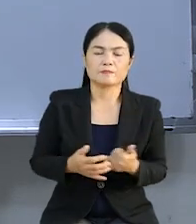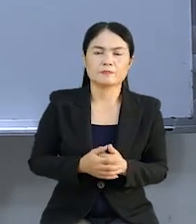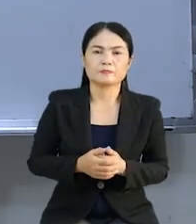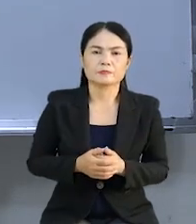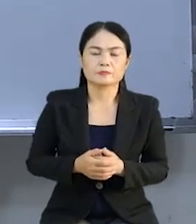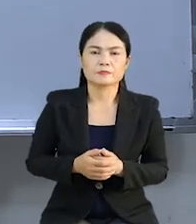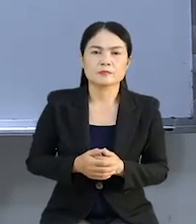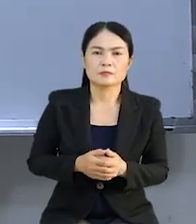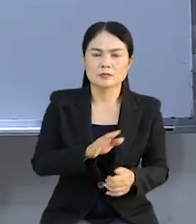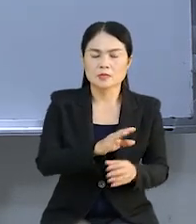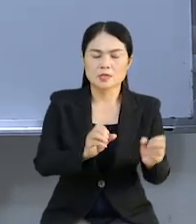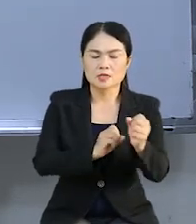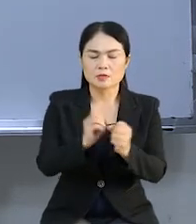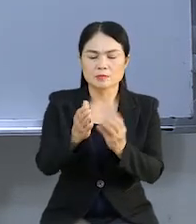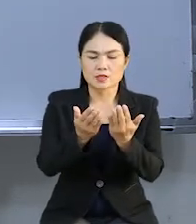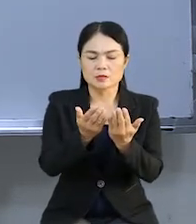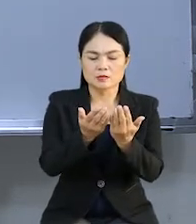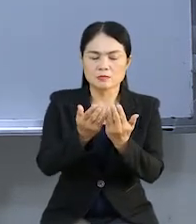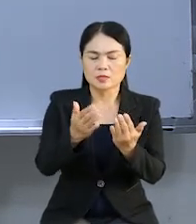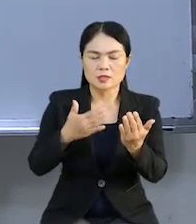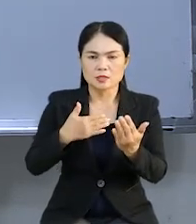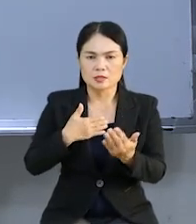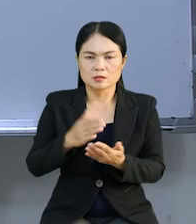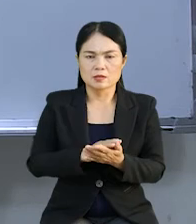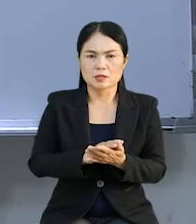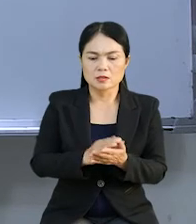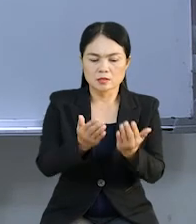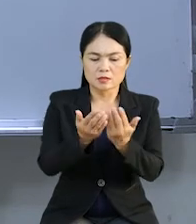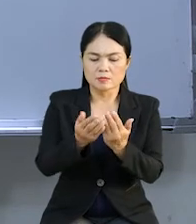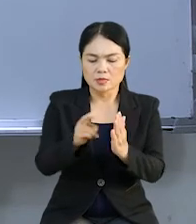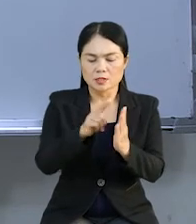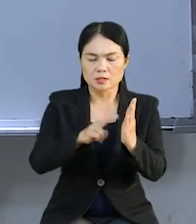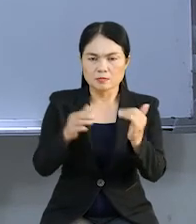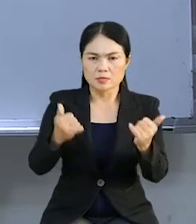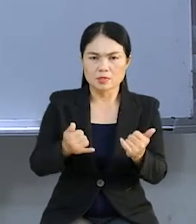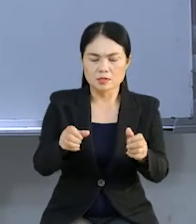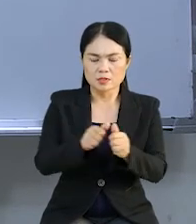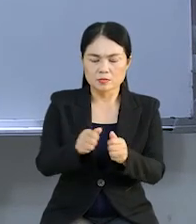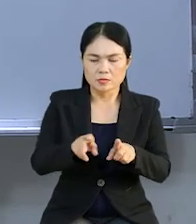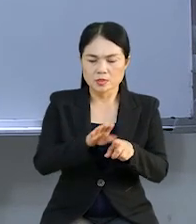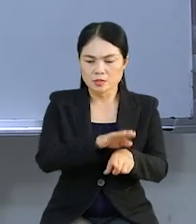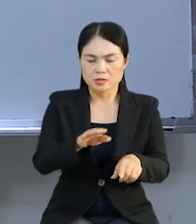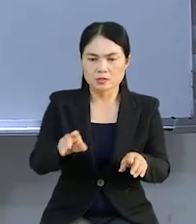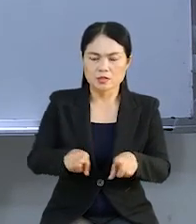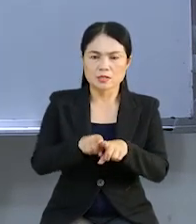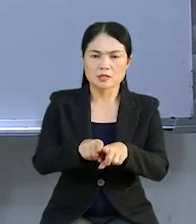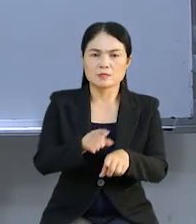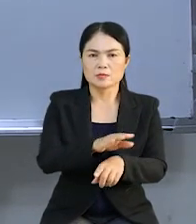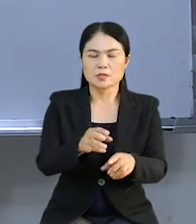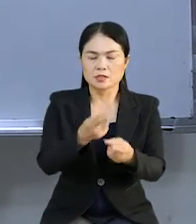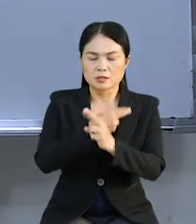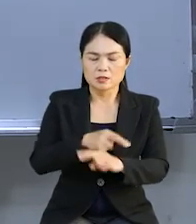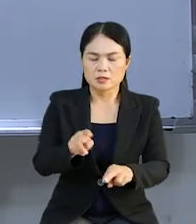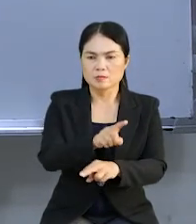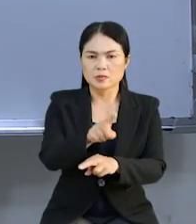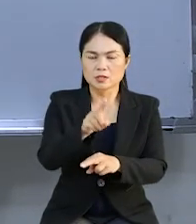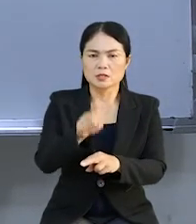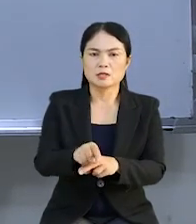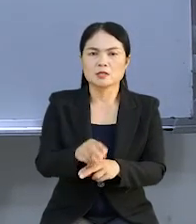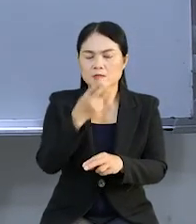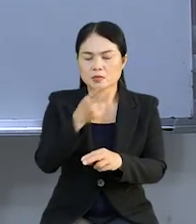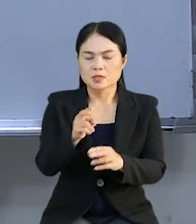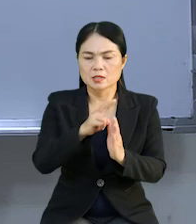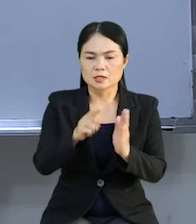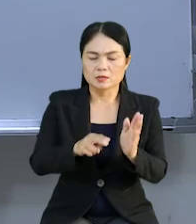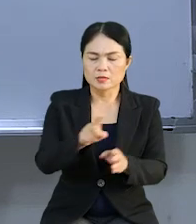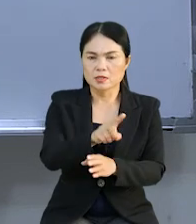បាទកូនចាប់ផ្ដើមអានហើយលោកគ្រូក៏សូមអានអត្ថបទនេះជាមួយនឹងកូនដែរតោះកូនត្រៀមហើយឬនៅបើបានឃើញអត្ថបទ